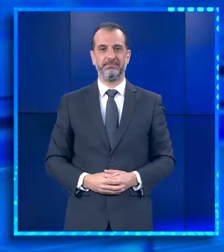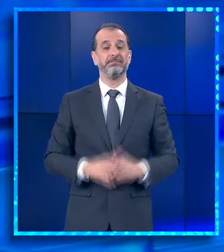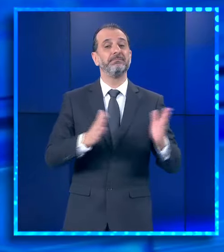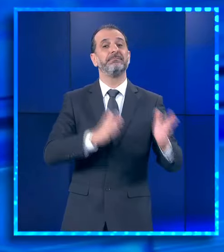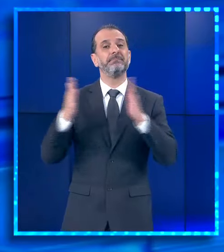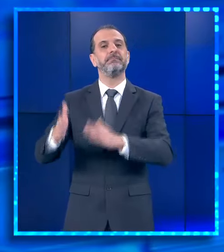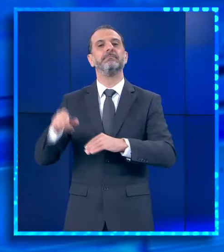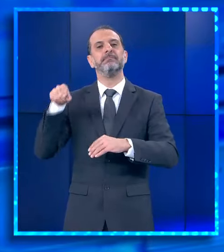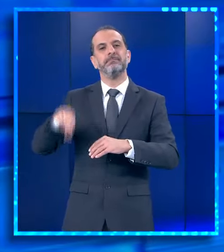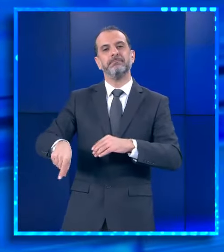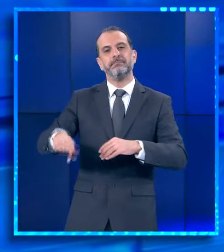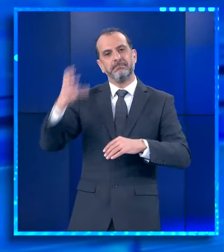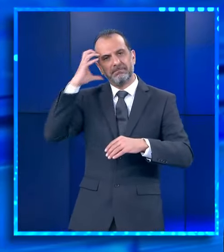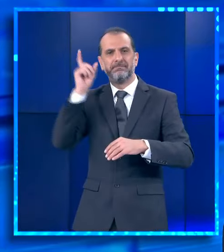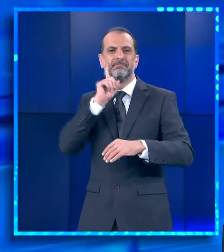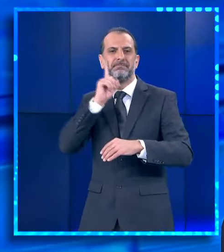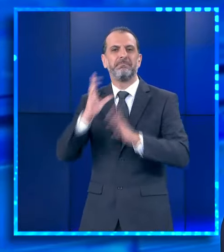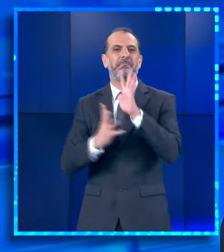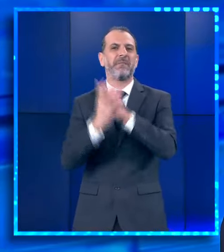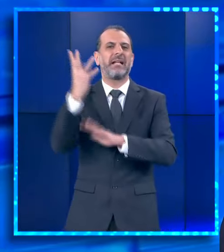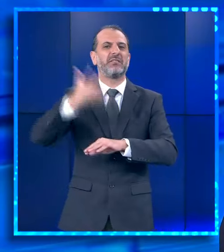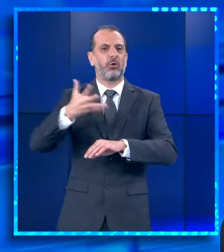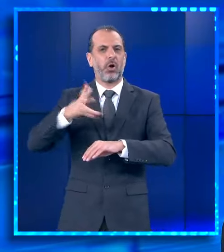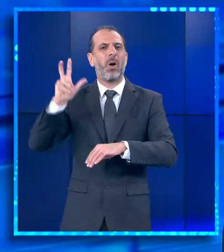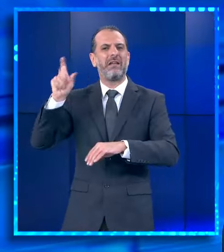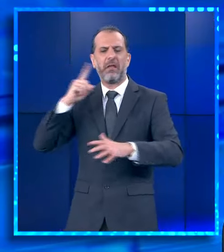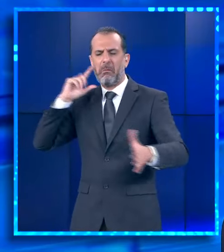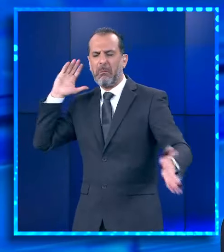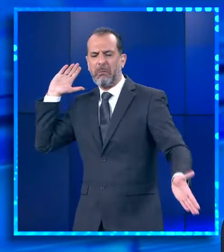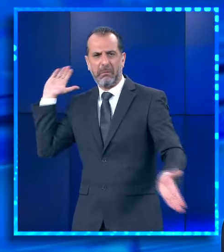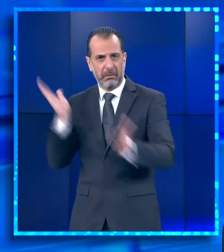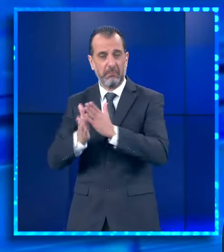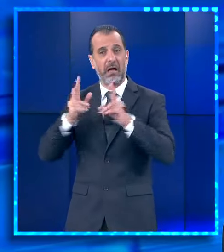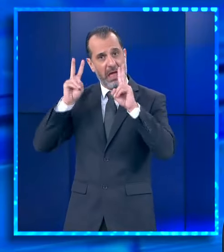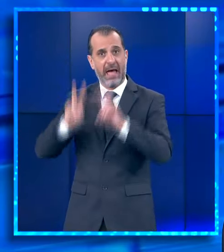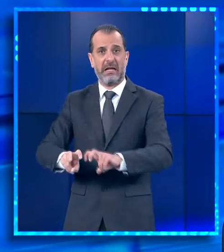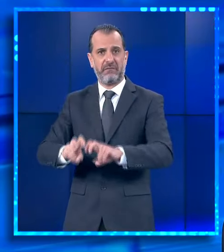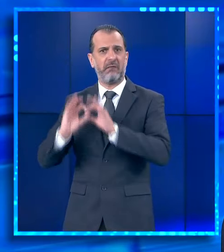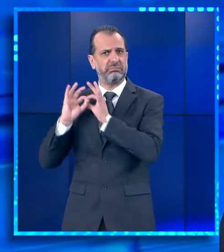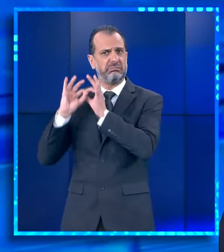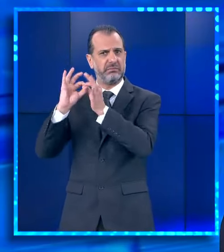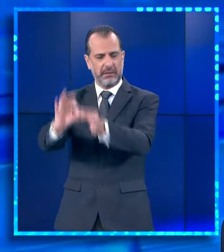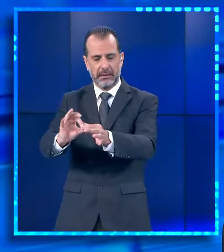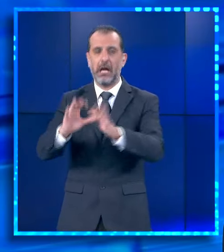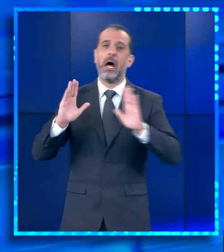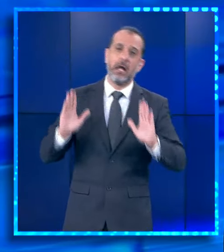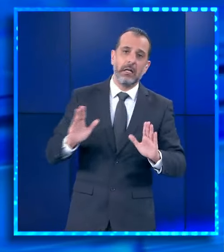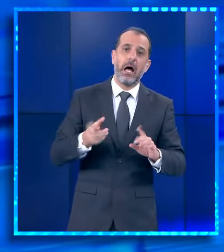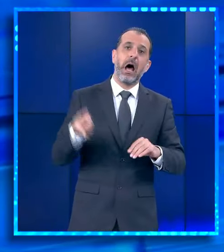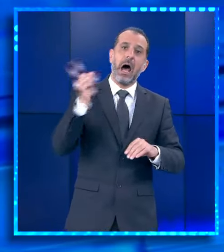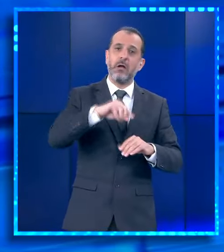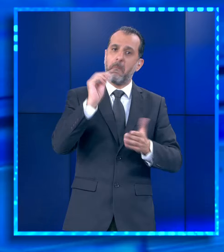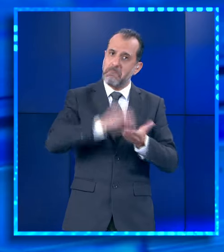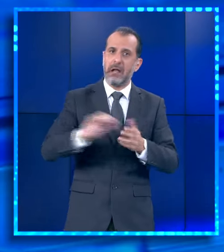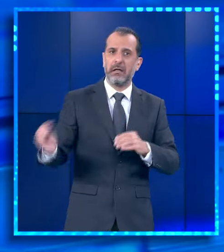Τώρα, η έρευνα για το βάναυσο ξυλοδαρμό της 14χρονης στη Γλυφάδα το περασμένο Σάββατο βρίσκεται σε εξέλιξη. Ωστόσο, ένας άλλος